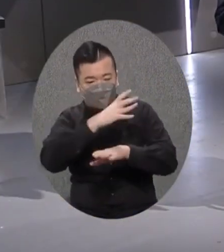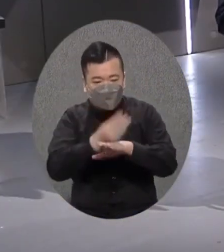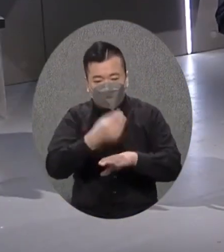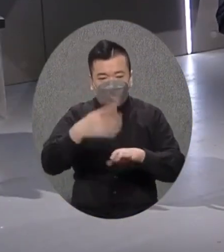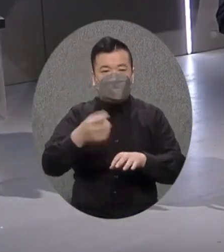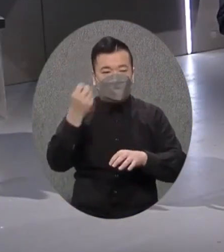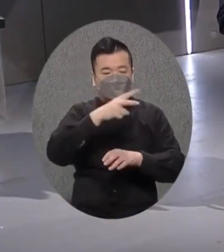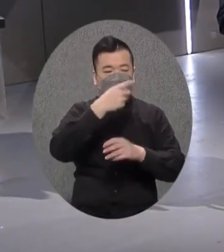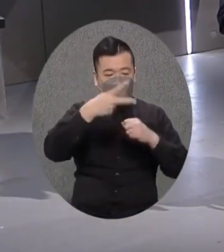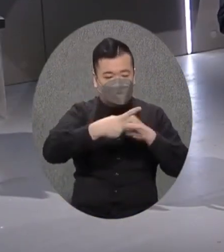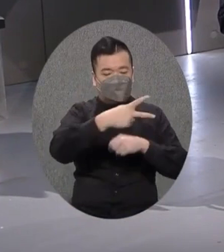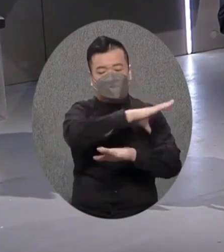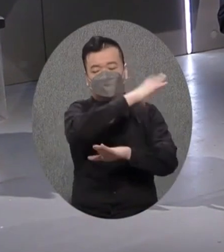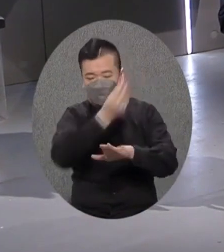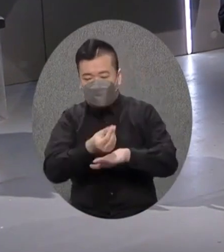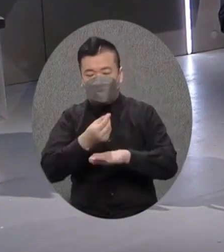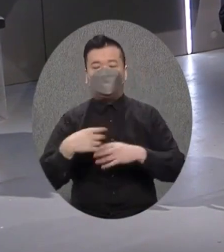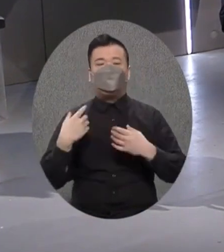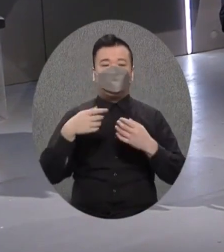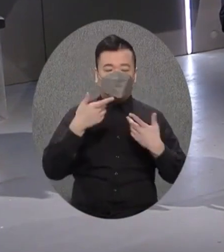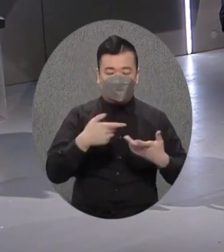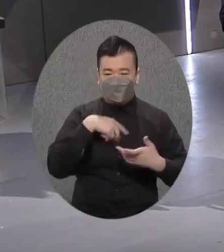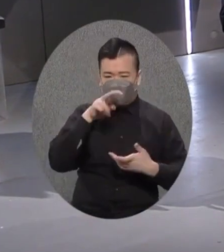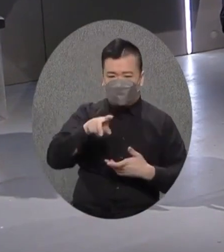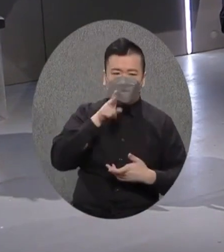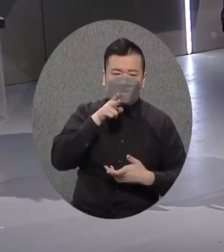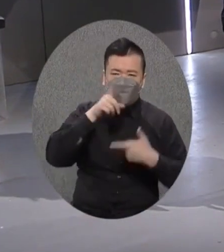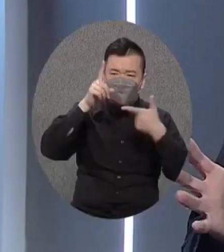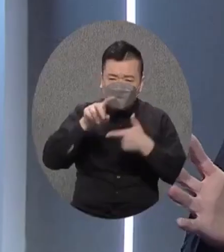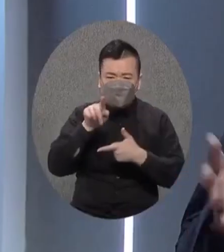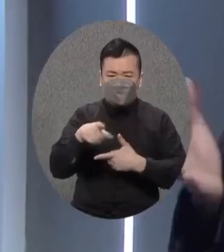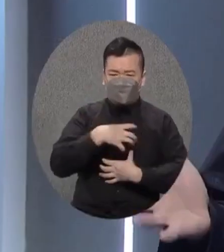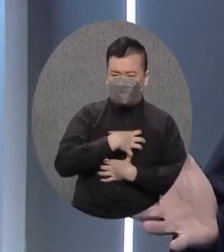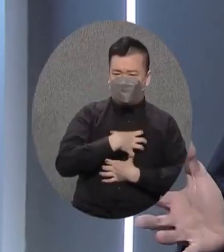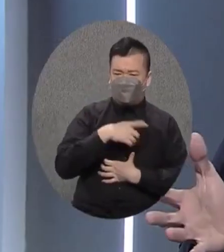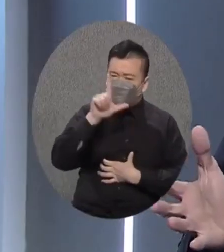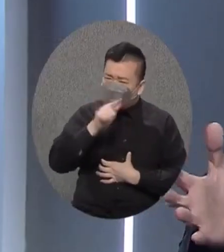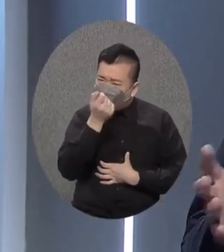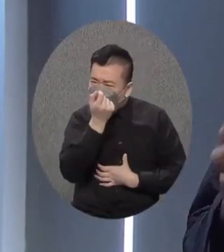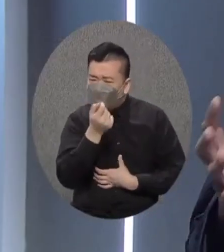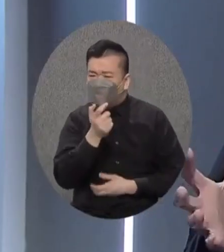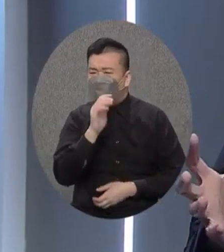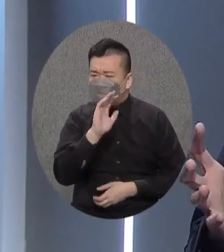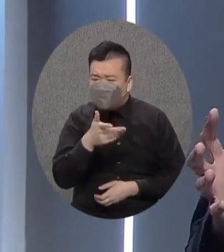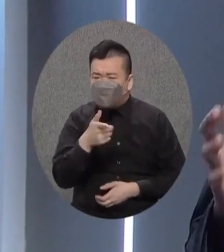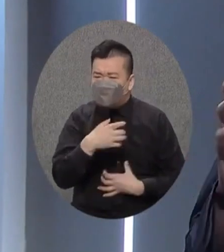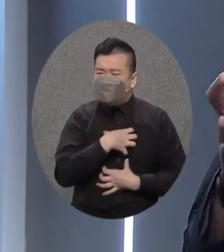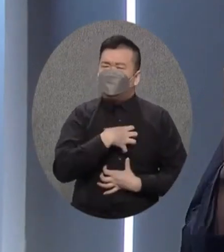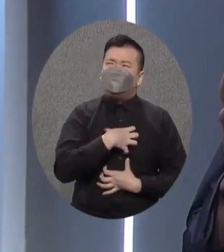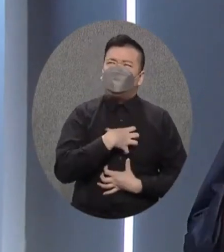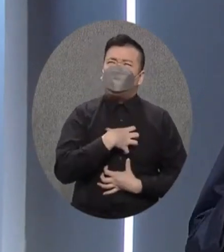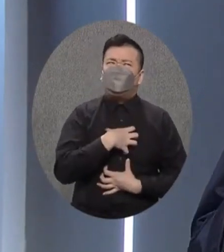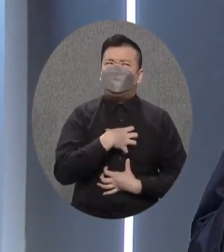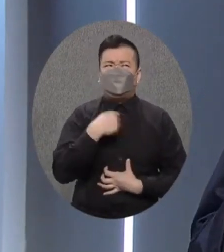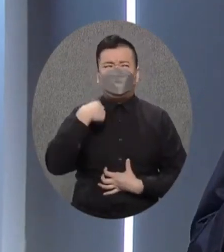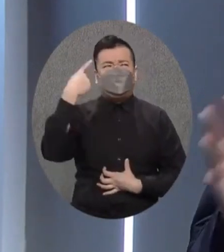是我覺得很匪夷所思的，就是我看下去呢，它好像一張相片，即可能是舊一點的相片，但它的感覺是跟我們印